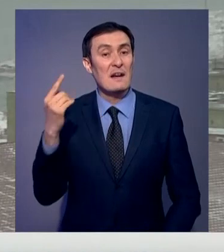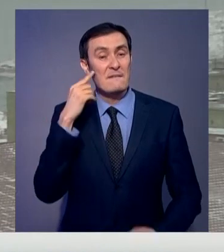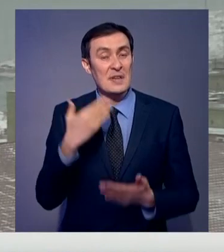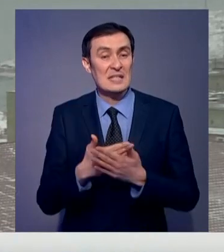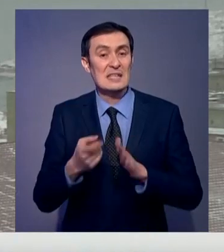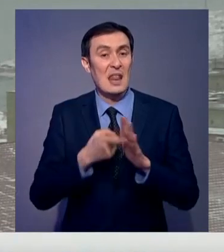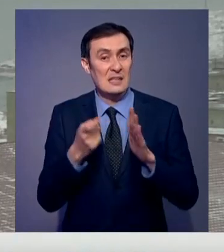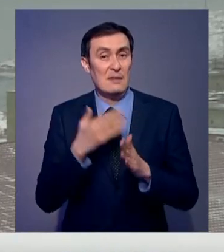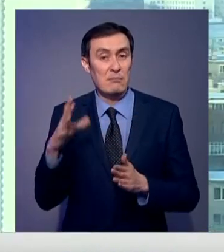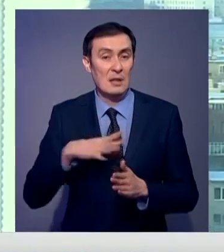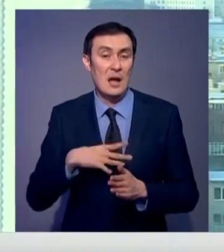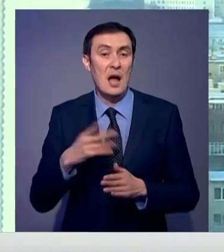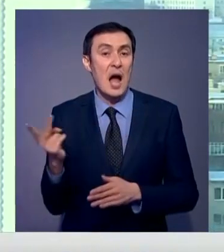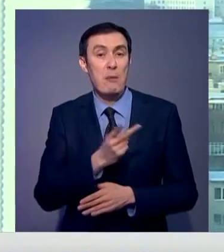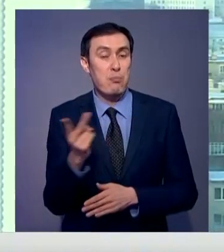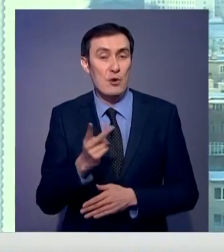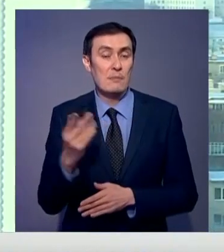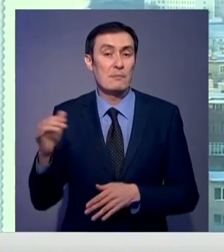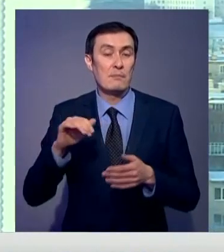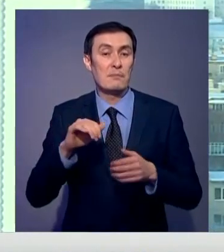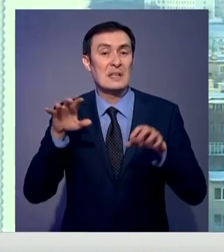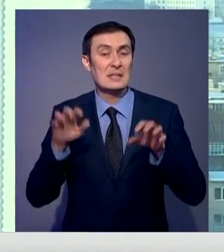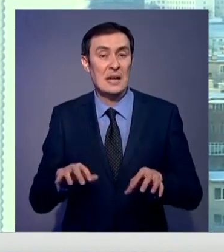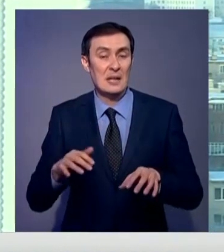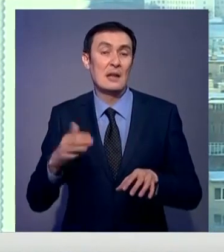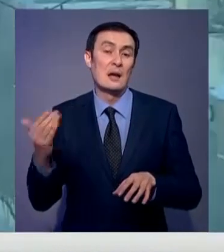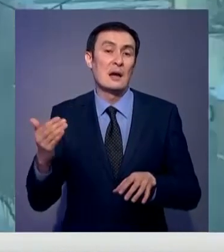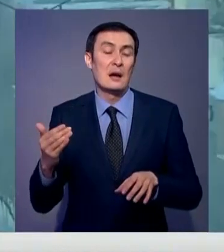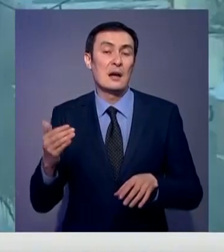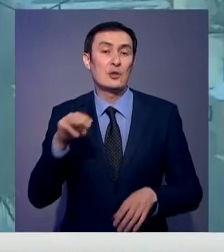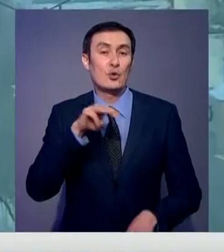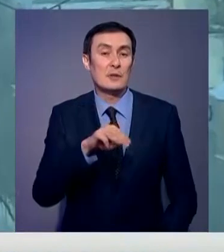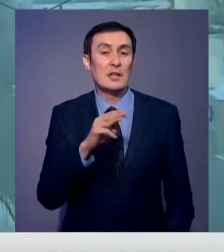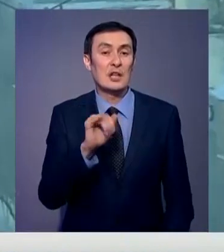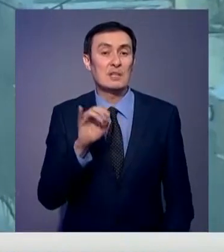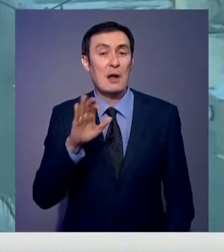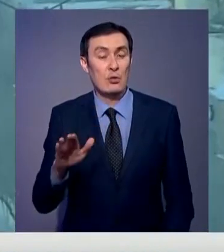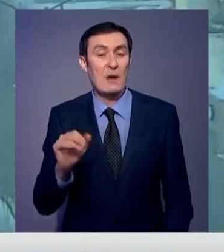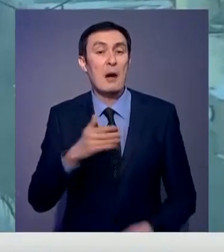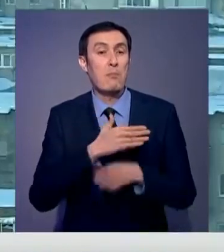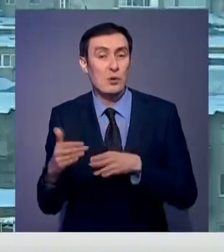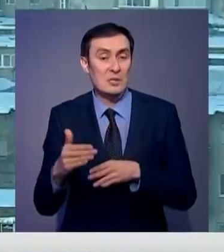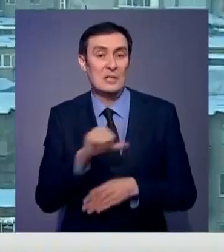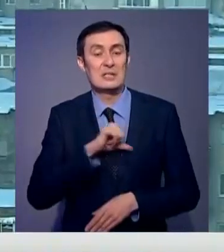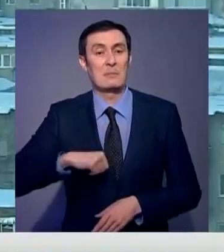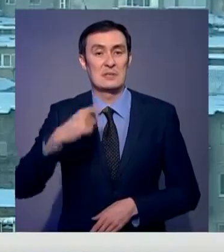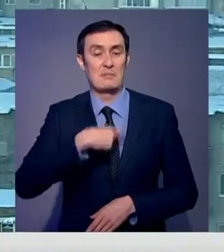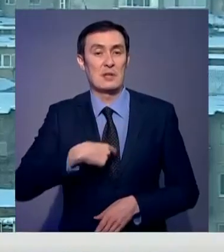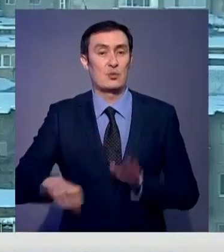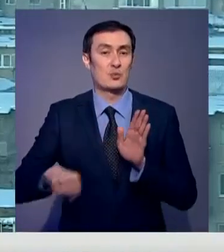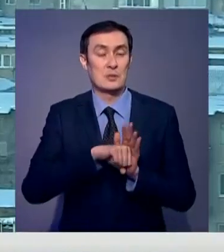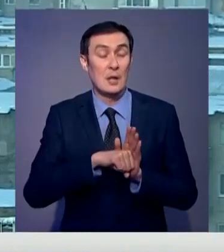версии следствия на nes обоим председатель профсоюза akasaka орган добавить dash банов а после он совершил